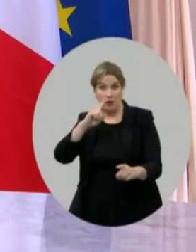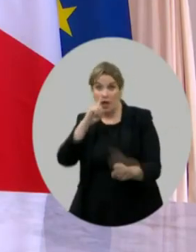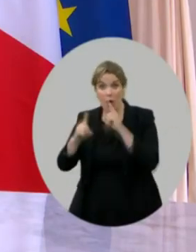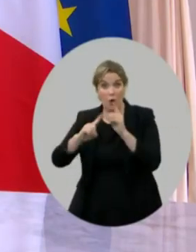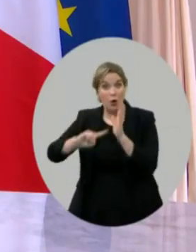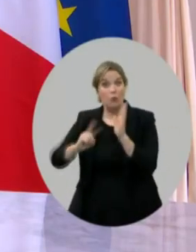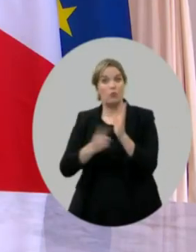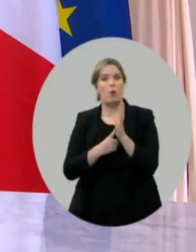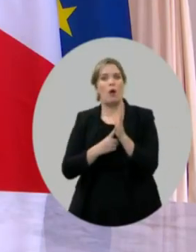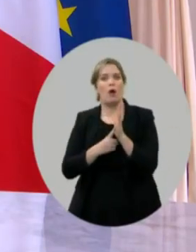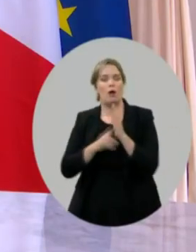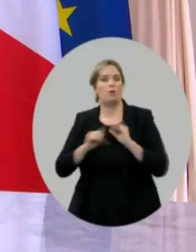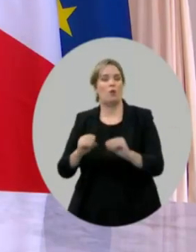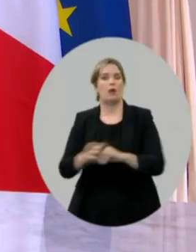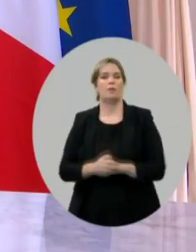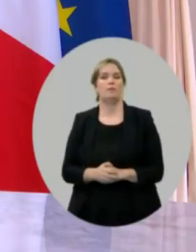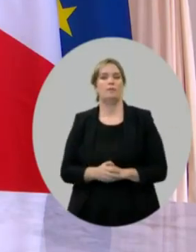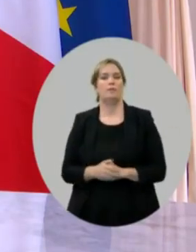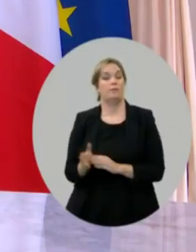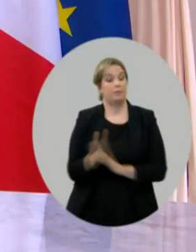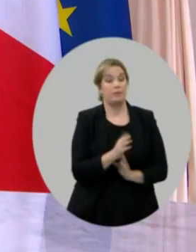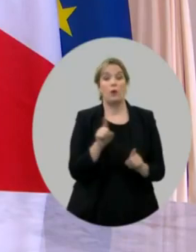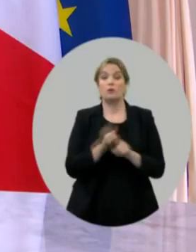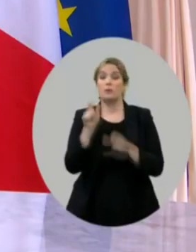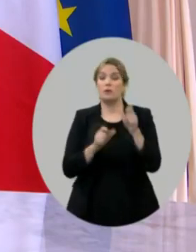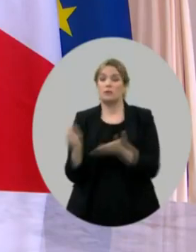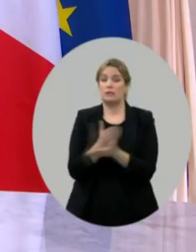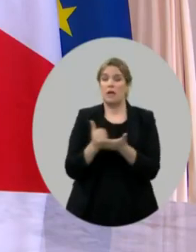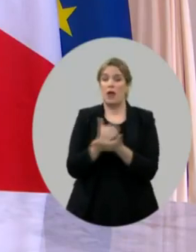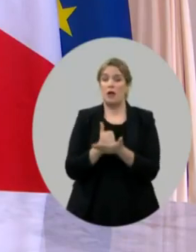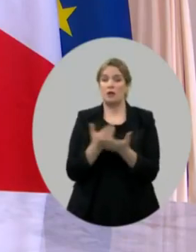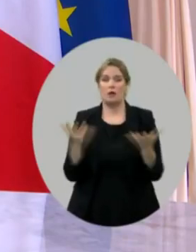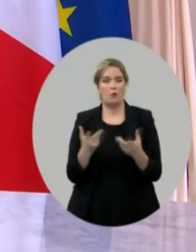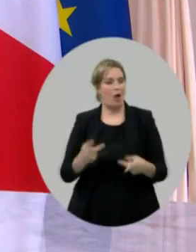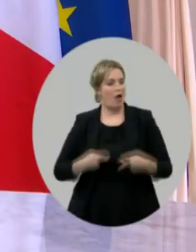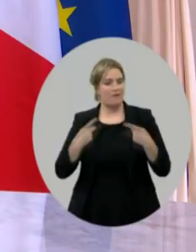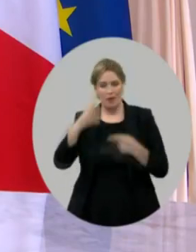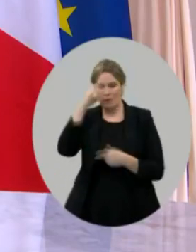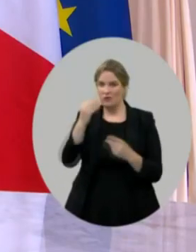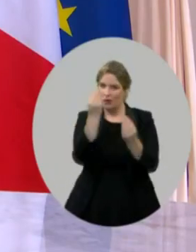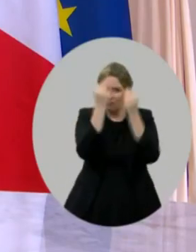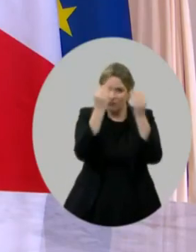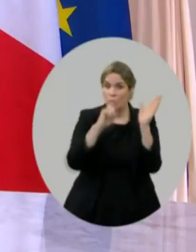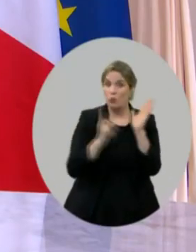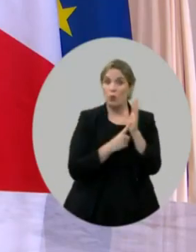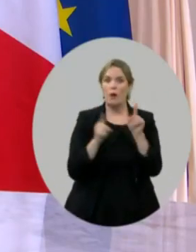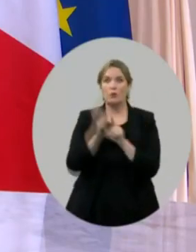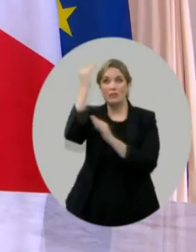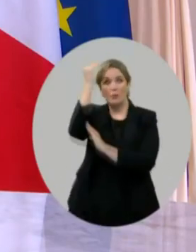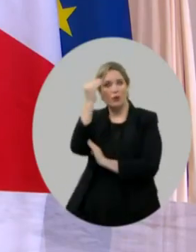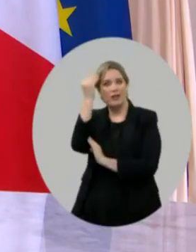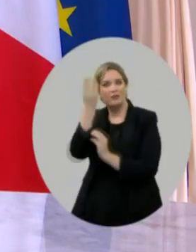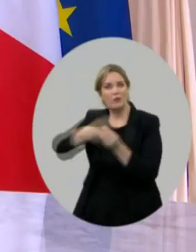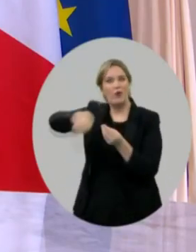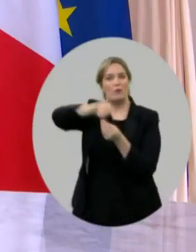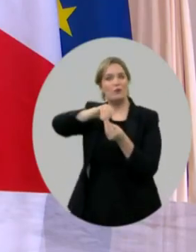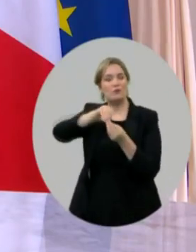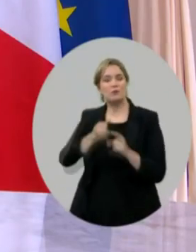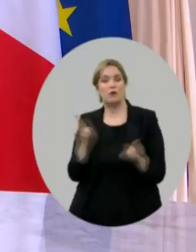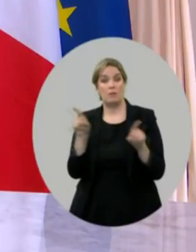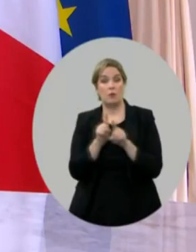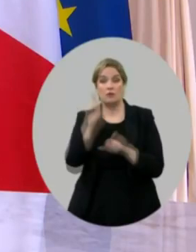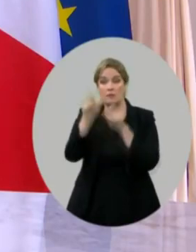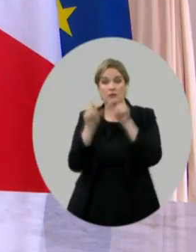réalisé. Pour les salariés, en permettant la formation tout au long de la vie et des sécurités nouvelles. Et pour